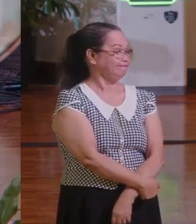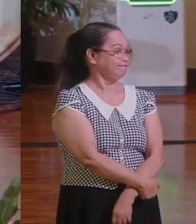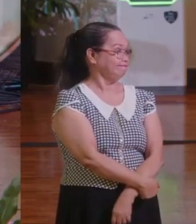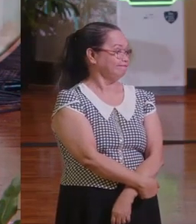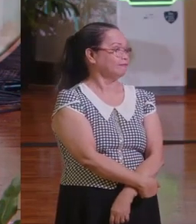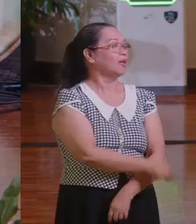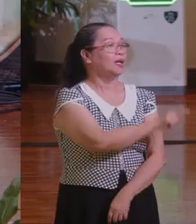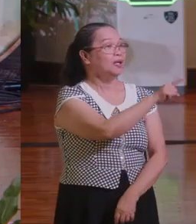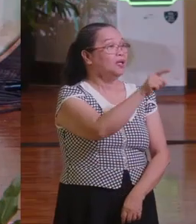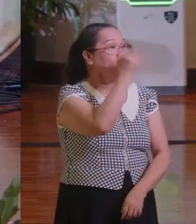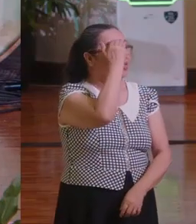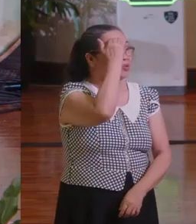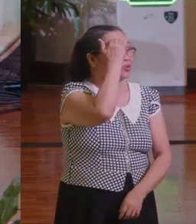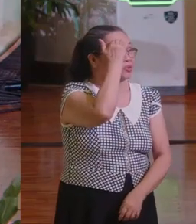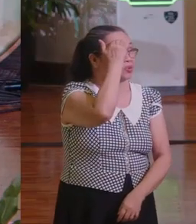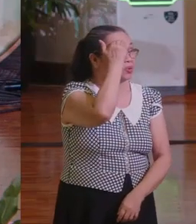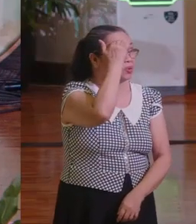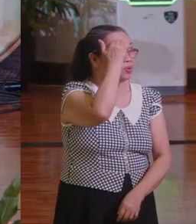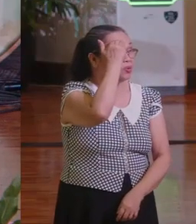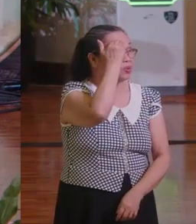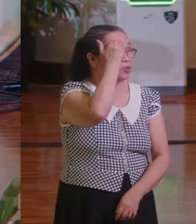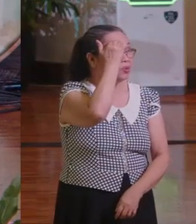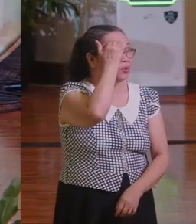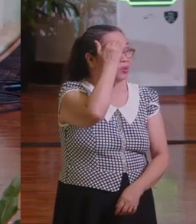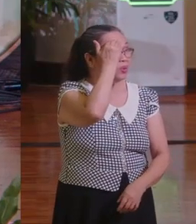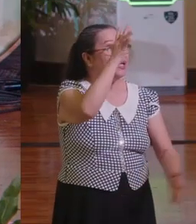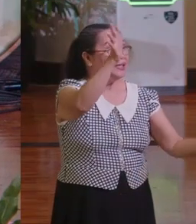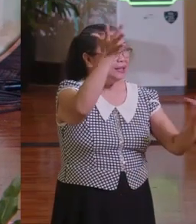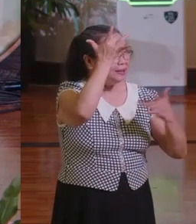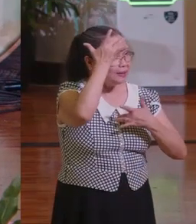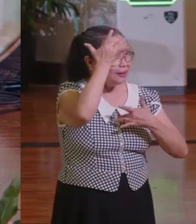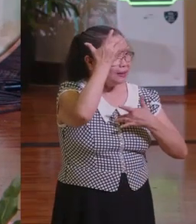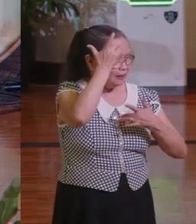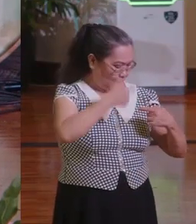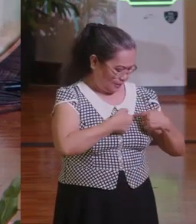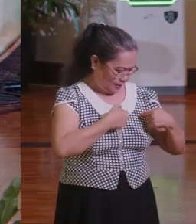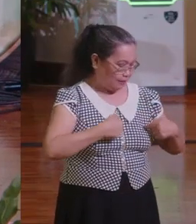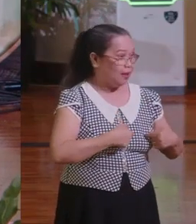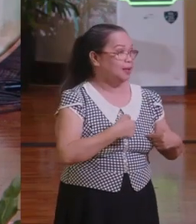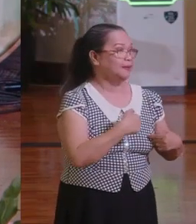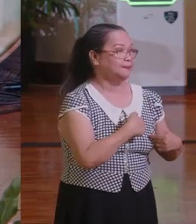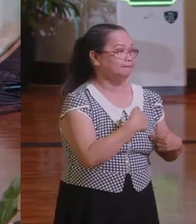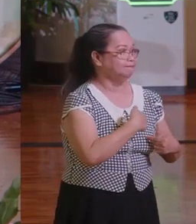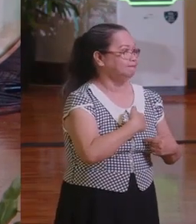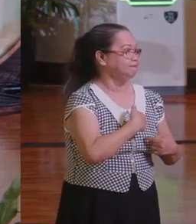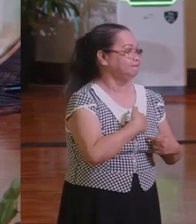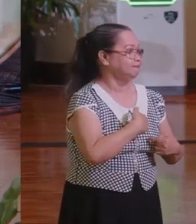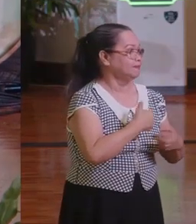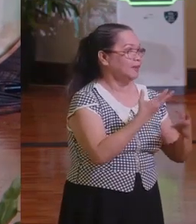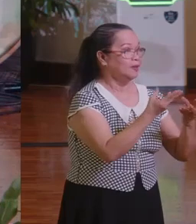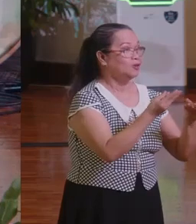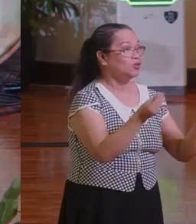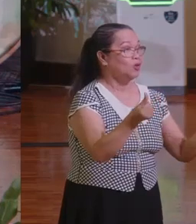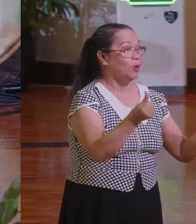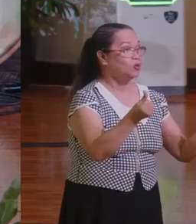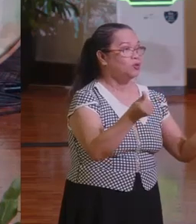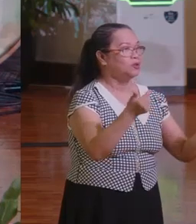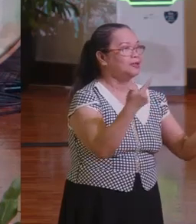Alam nyo, ang sakit ay nasa puso. So yung sakit na yon, ang solusyon ay ang